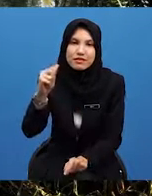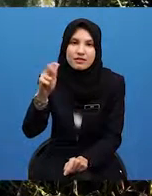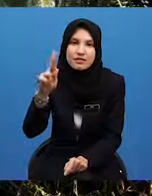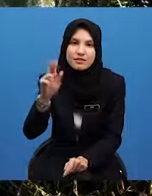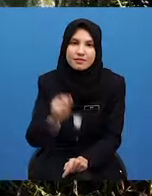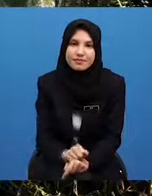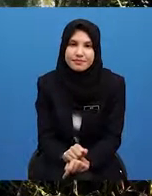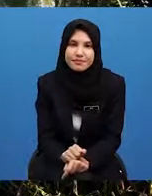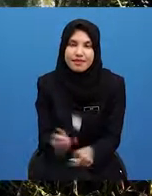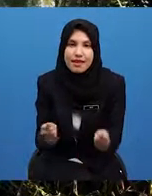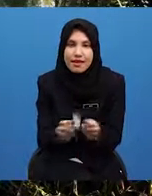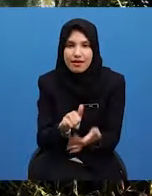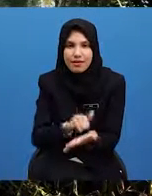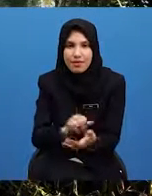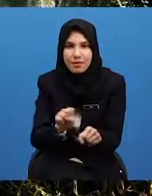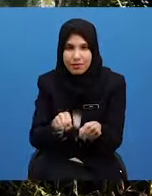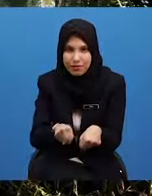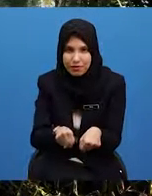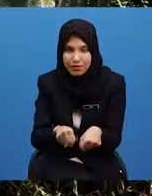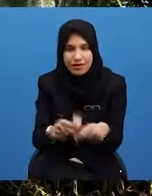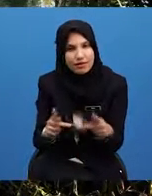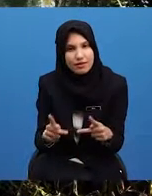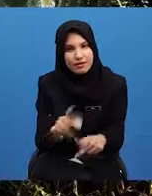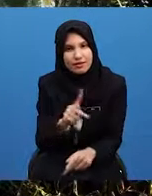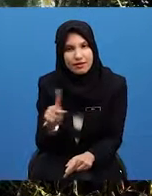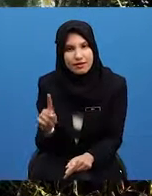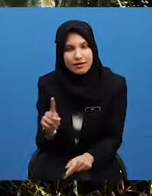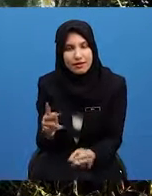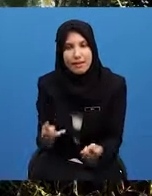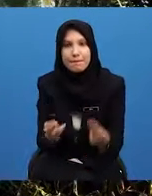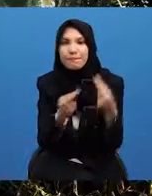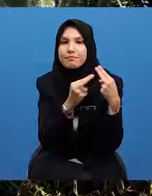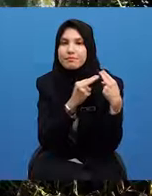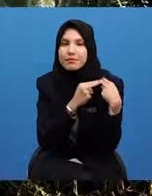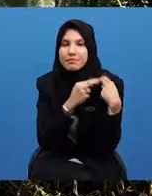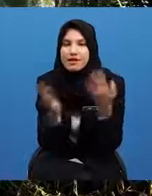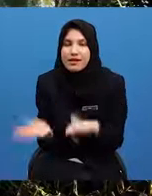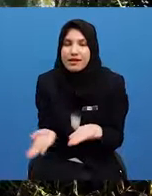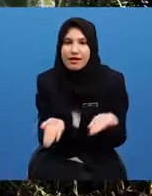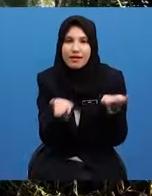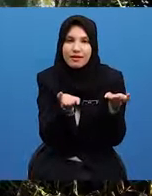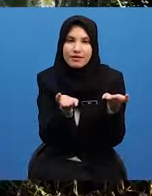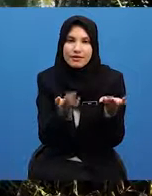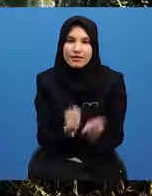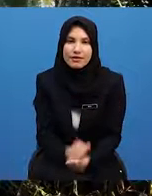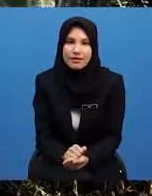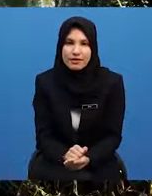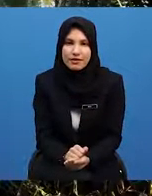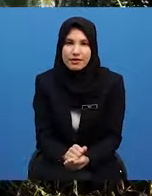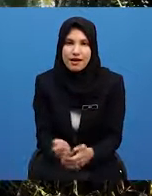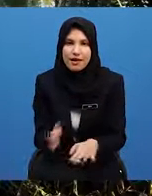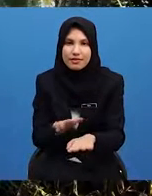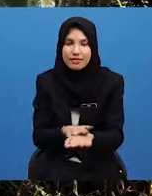Dengan itu, boleh dikatakan beban diangkat ke atas